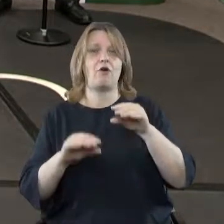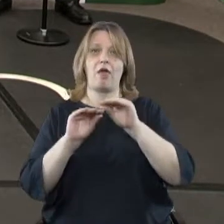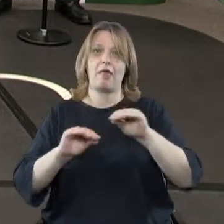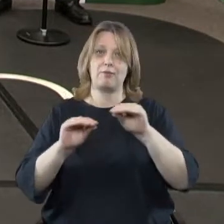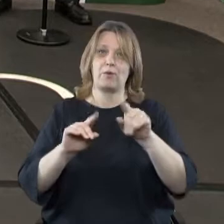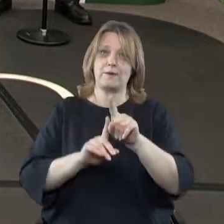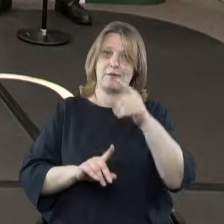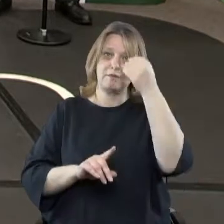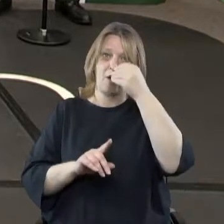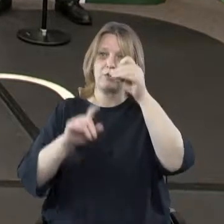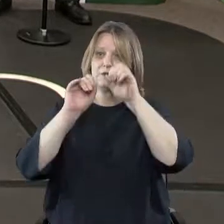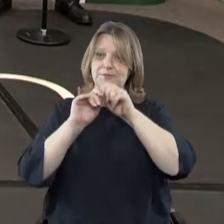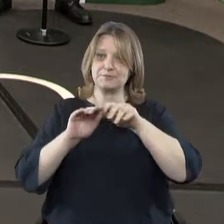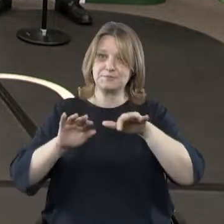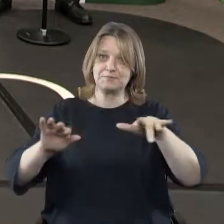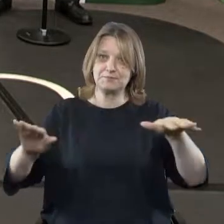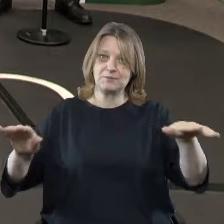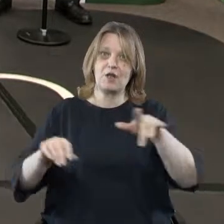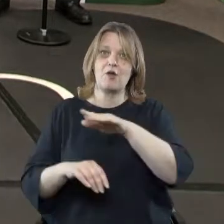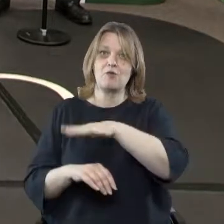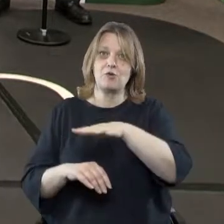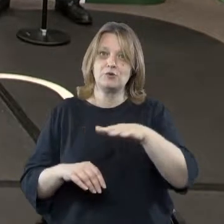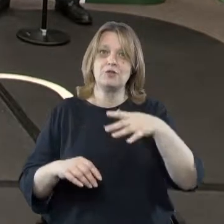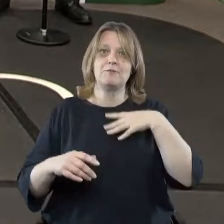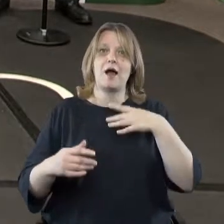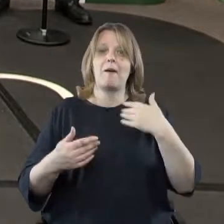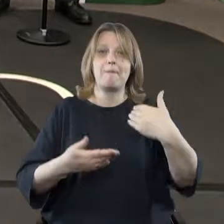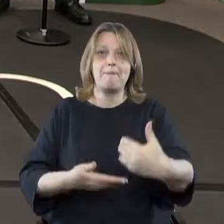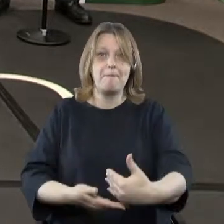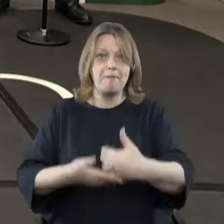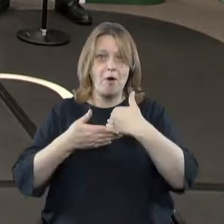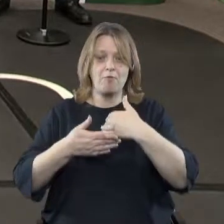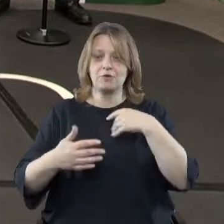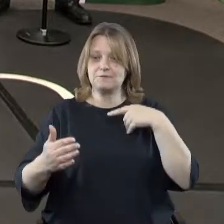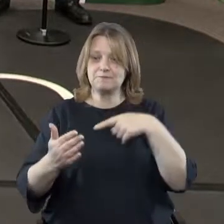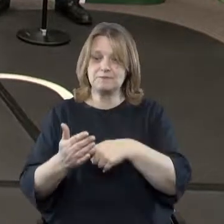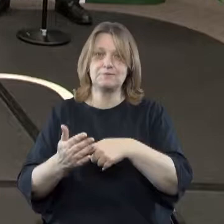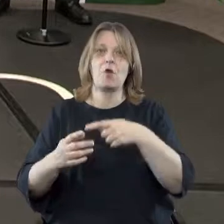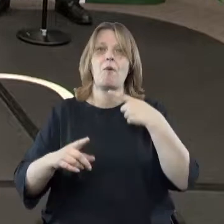tej idei, za pomoc w dotarciu do półkolonii, do szkół,